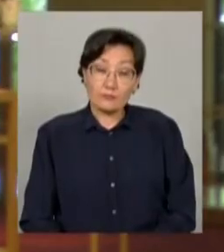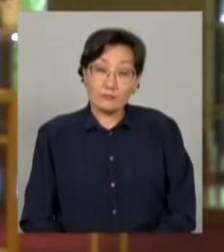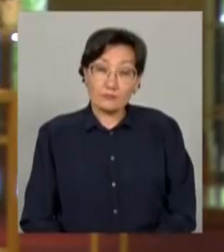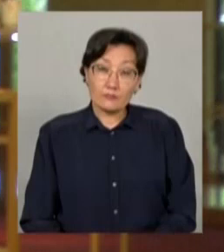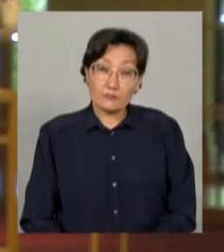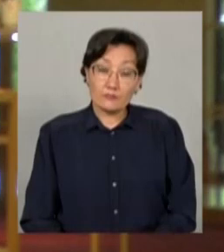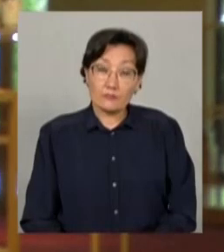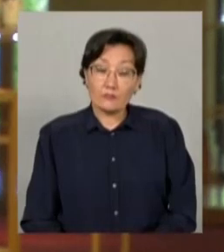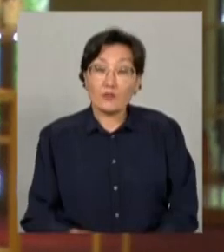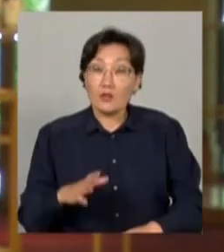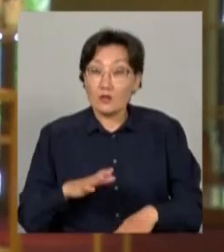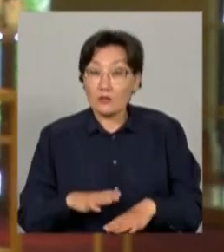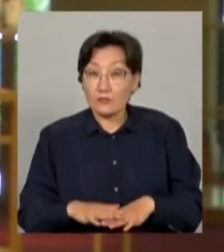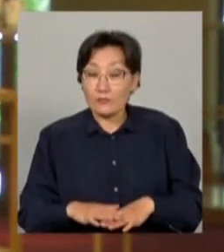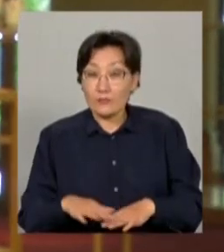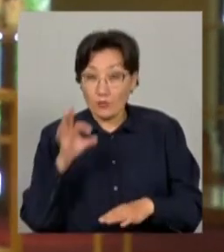Тәжірибе